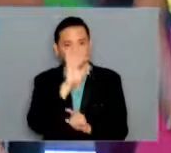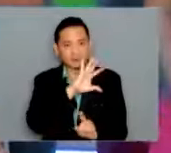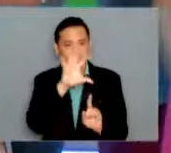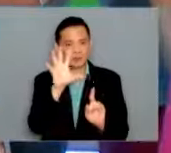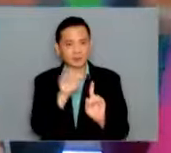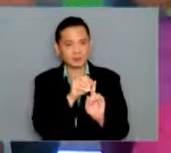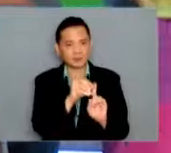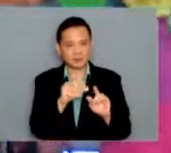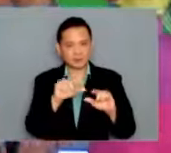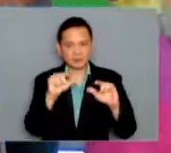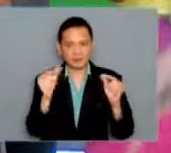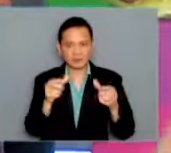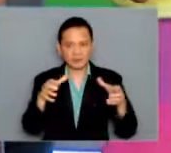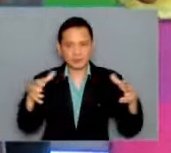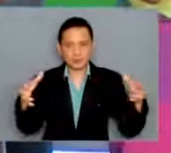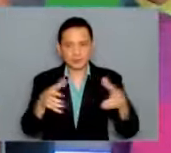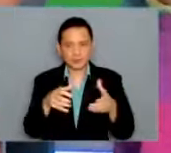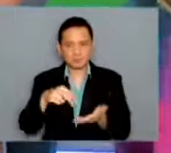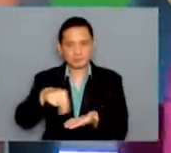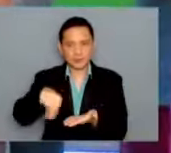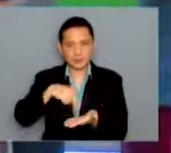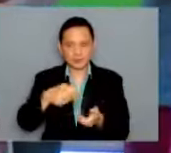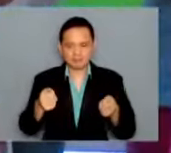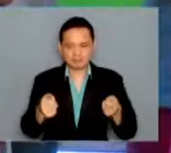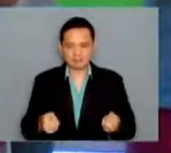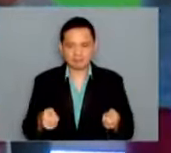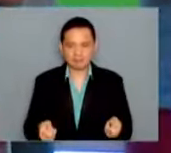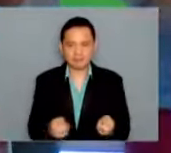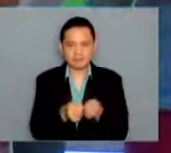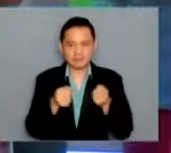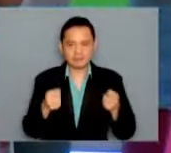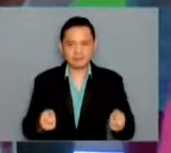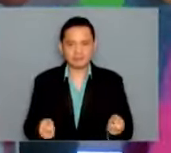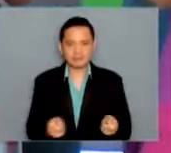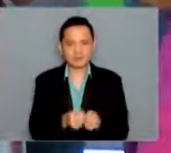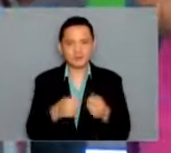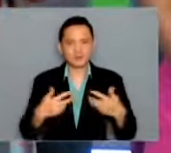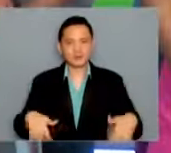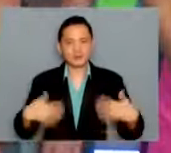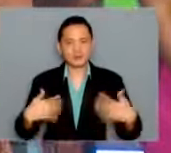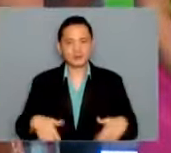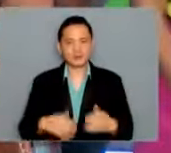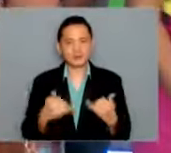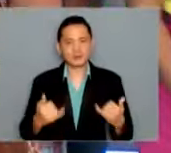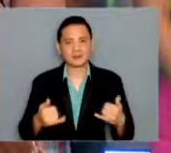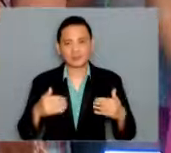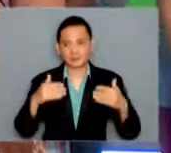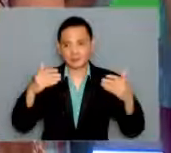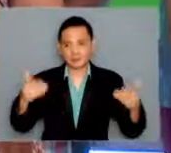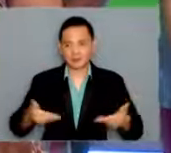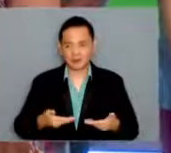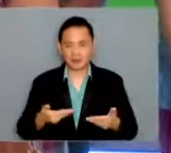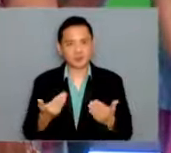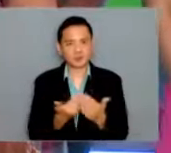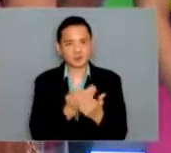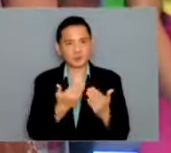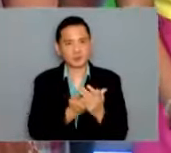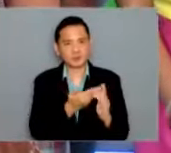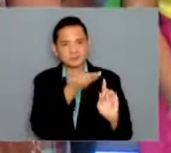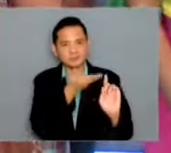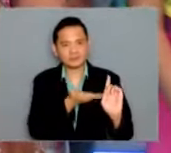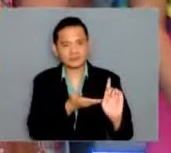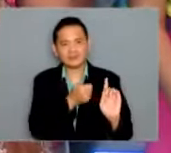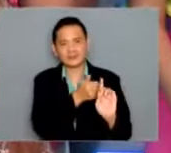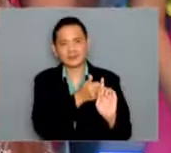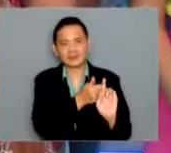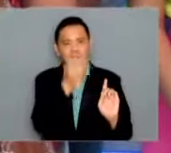bisita. Kita nyo naman yan. Ang gandang pa-welcome sa ating bagong kapatid na mag-aatid ng kanyang mga patok na kwento rito